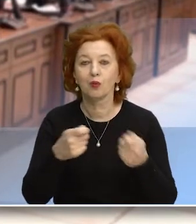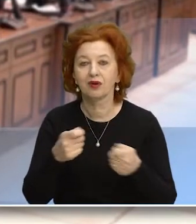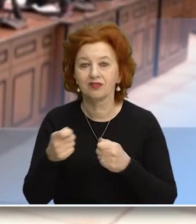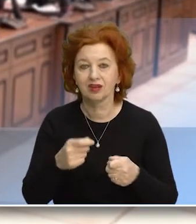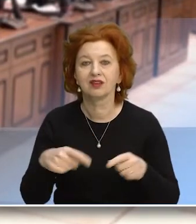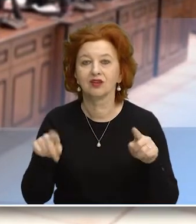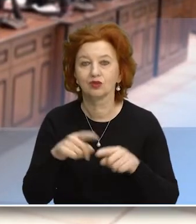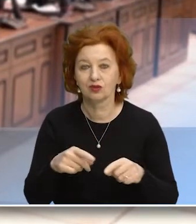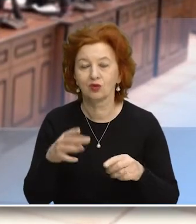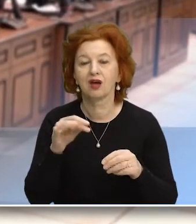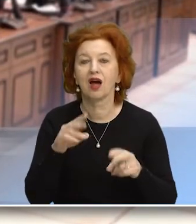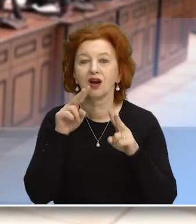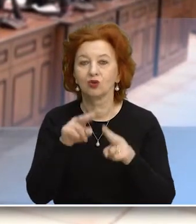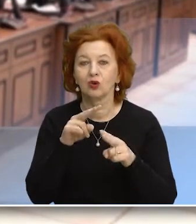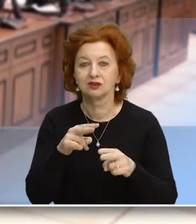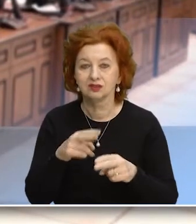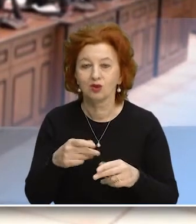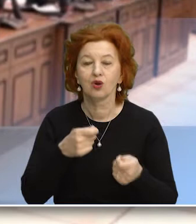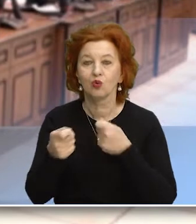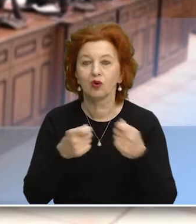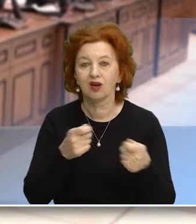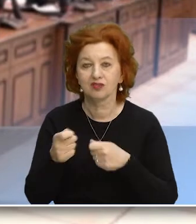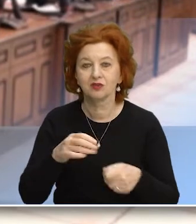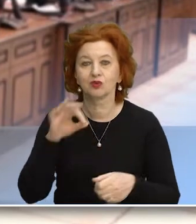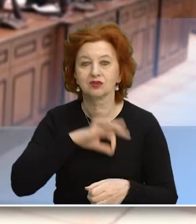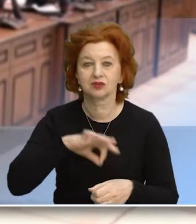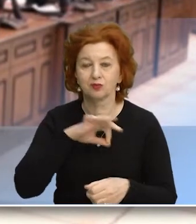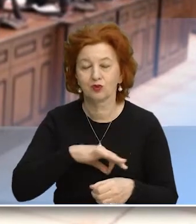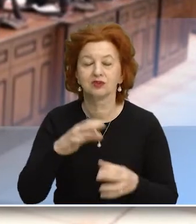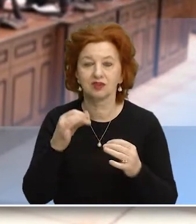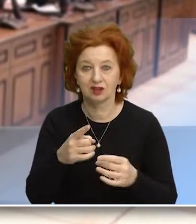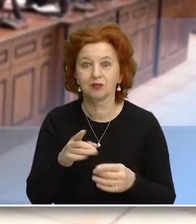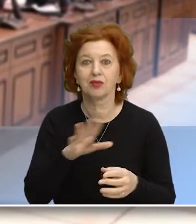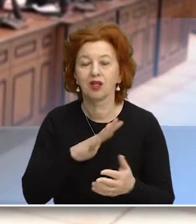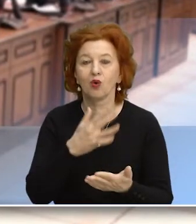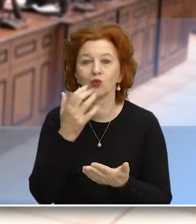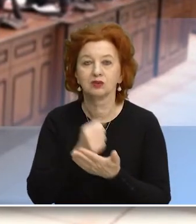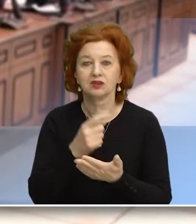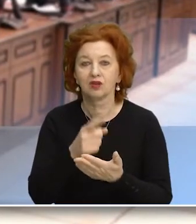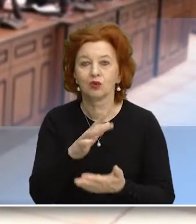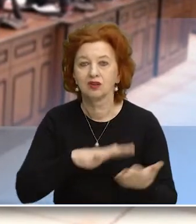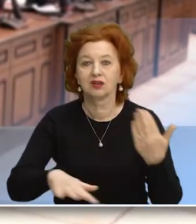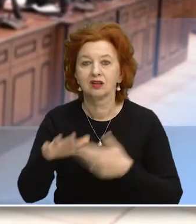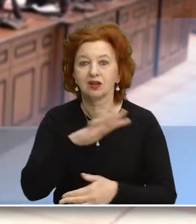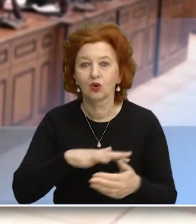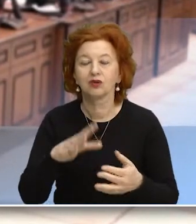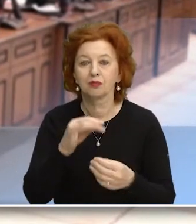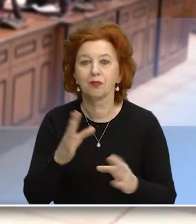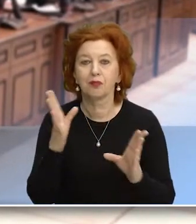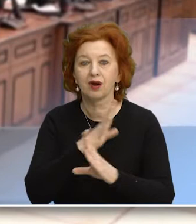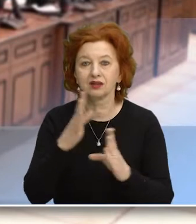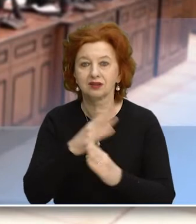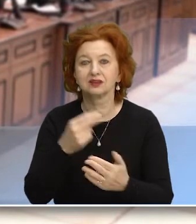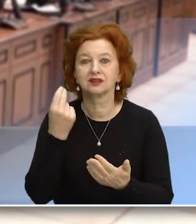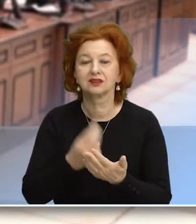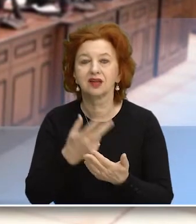управлений ФСБ России, Россельхознадзора и Росрыболовства провели обыски. была обнаружена занесенная в Красную книгу рыба